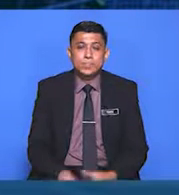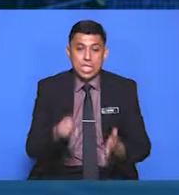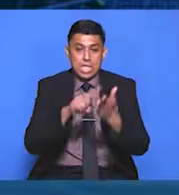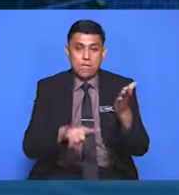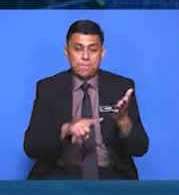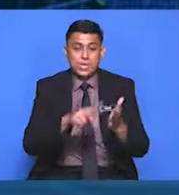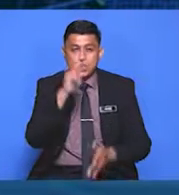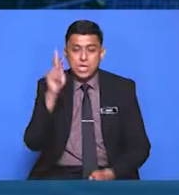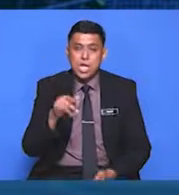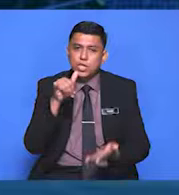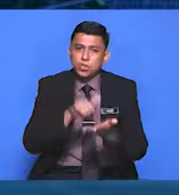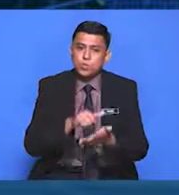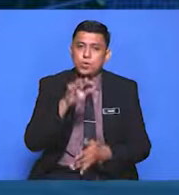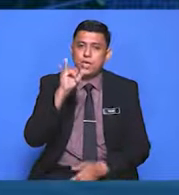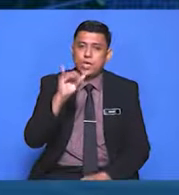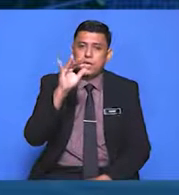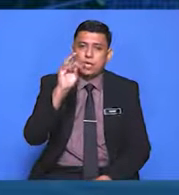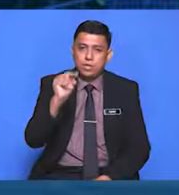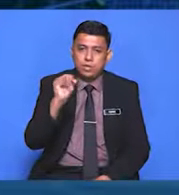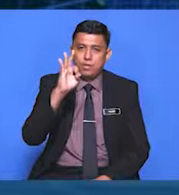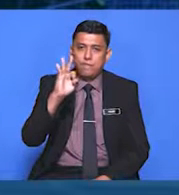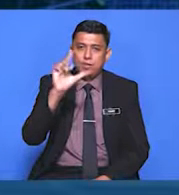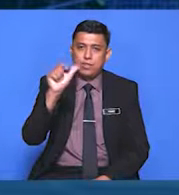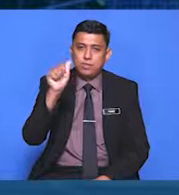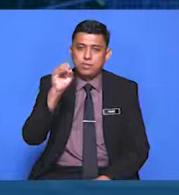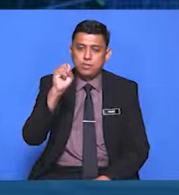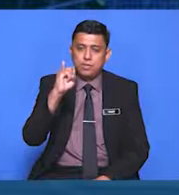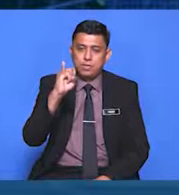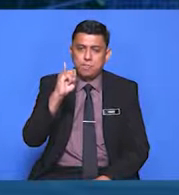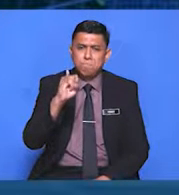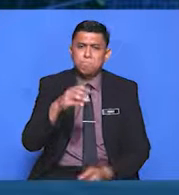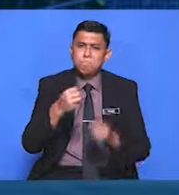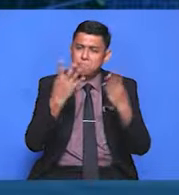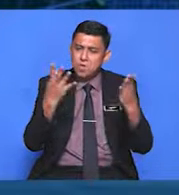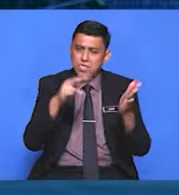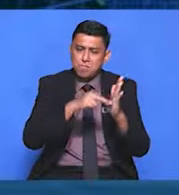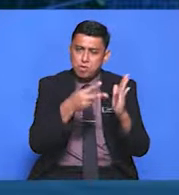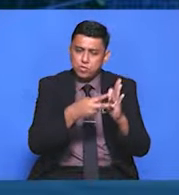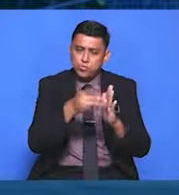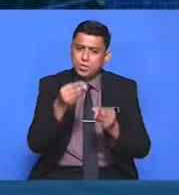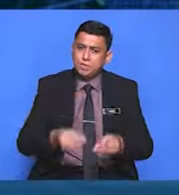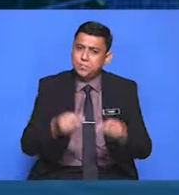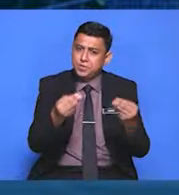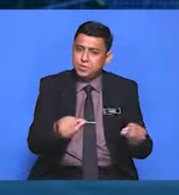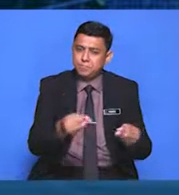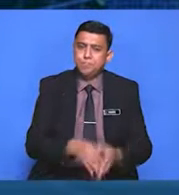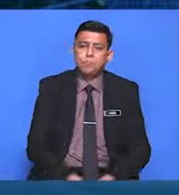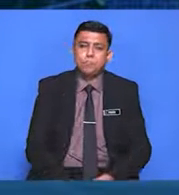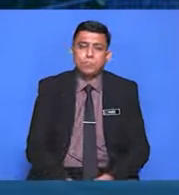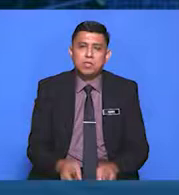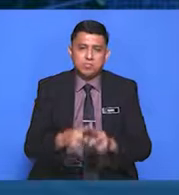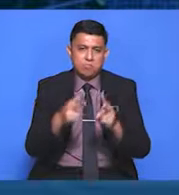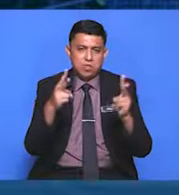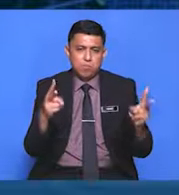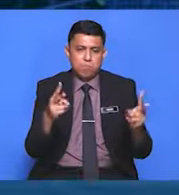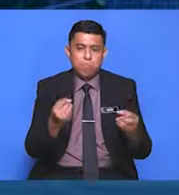Apakah itu inflasi? Pelbagai definisi yang diberi. Antaranya ialah terlalu